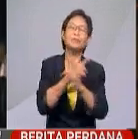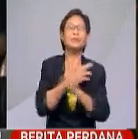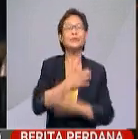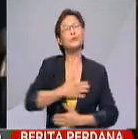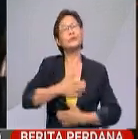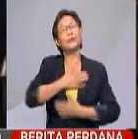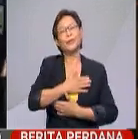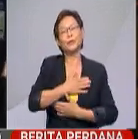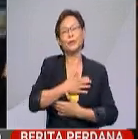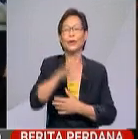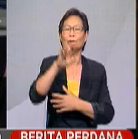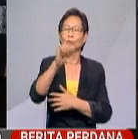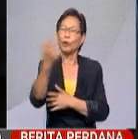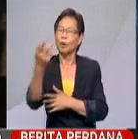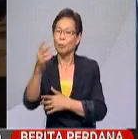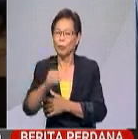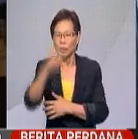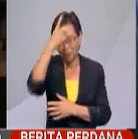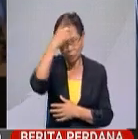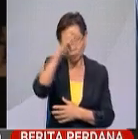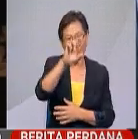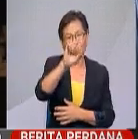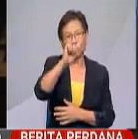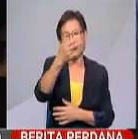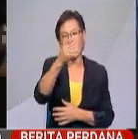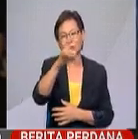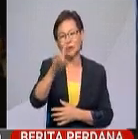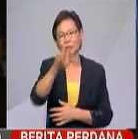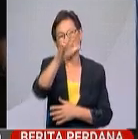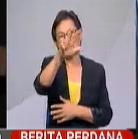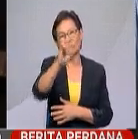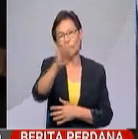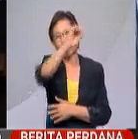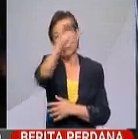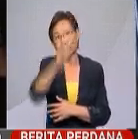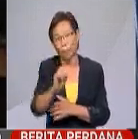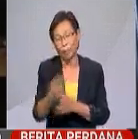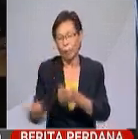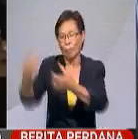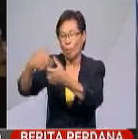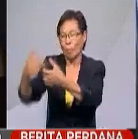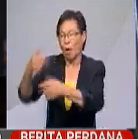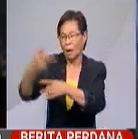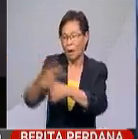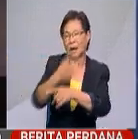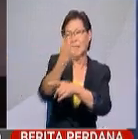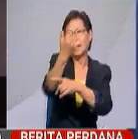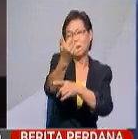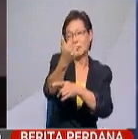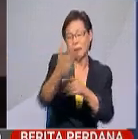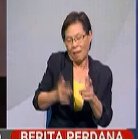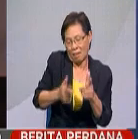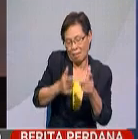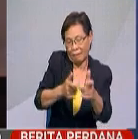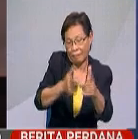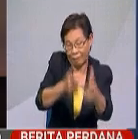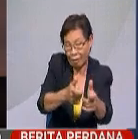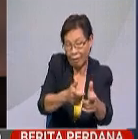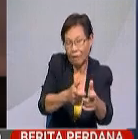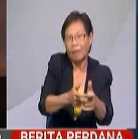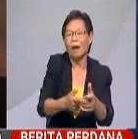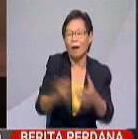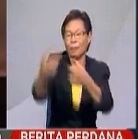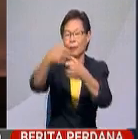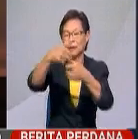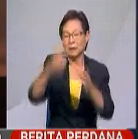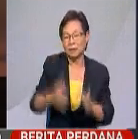Menurut Esko Pelancongan Selangor, Dato' Abdul Rashid Asari, 30% daripada penyertaan edisi ke-6 larian tersebut terdiri daripada